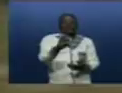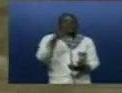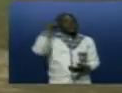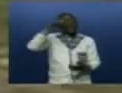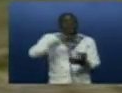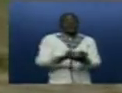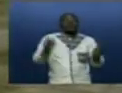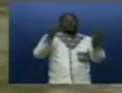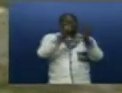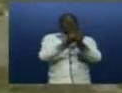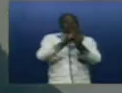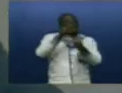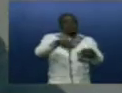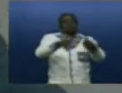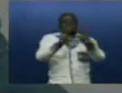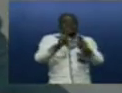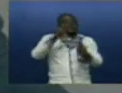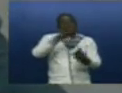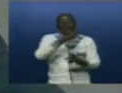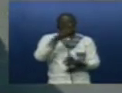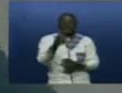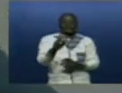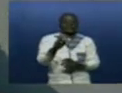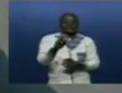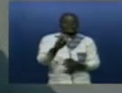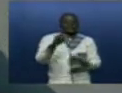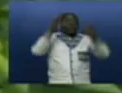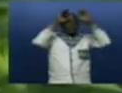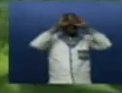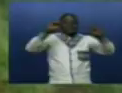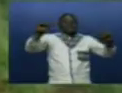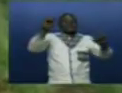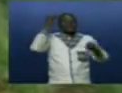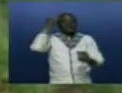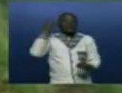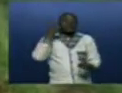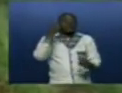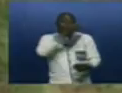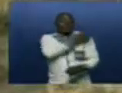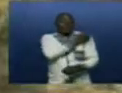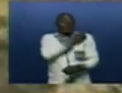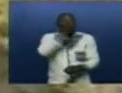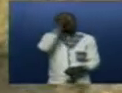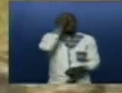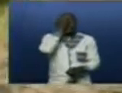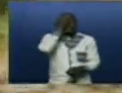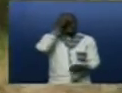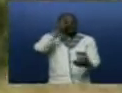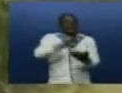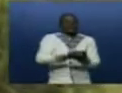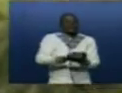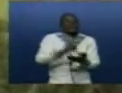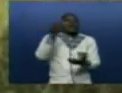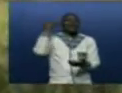naturelle et permanente du Burkina Faso. Le président Jean-Baptiste Ouédraogo s'en souvient encore. C'était la belle époque dans les